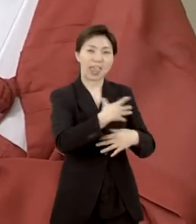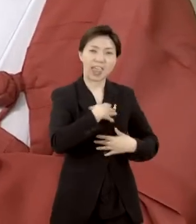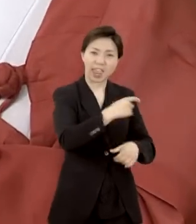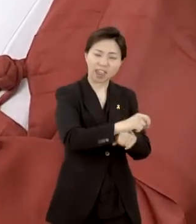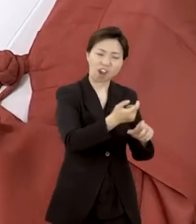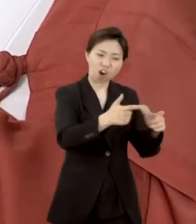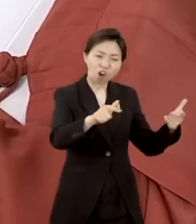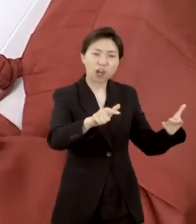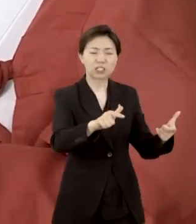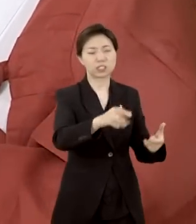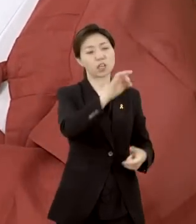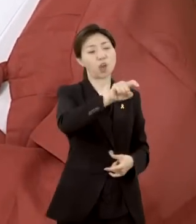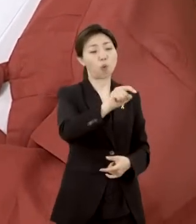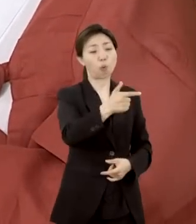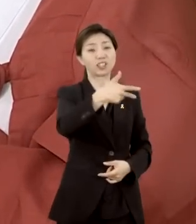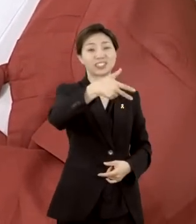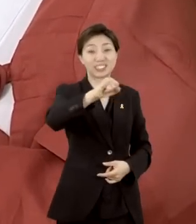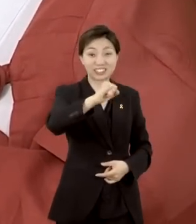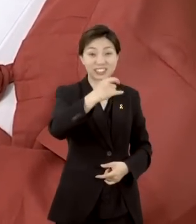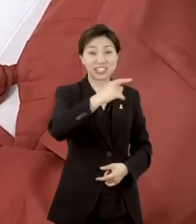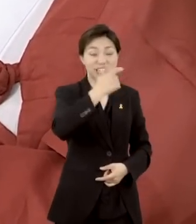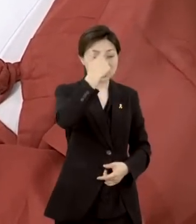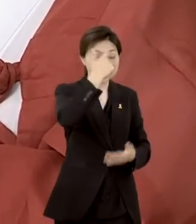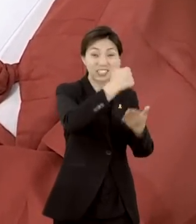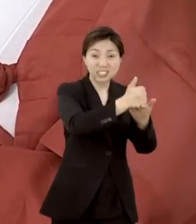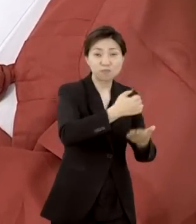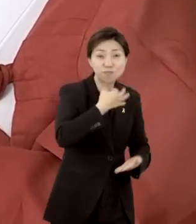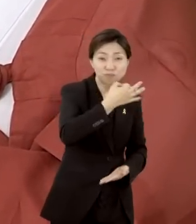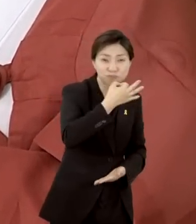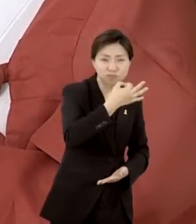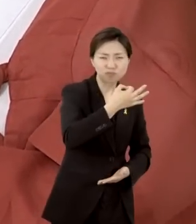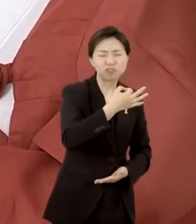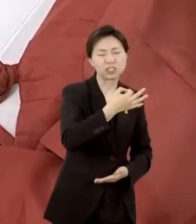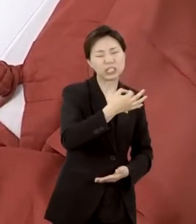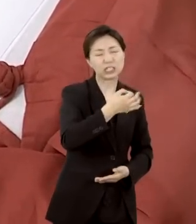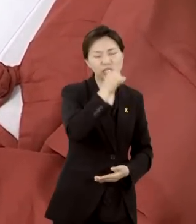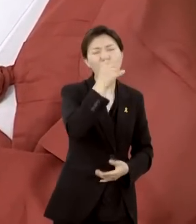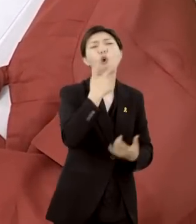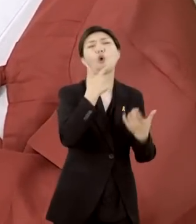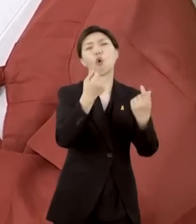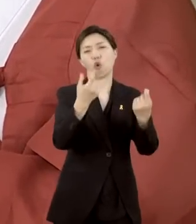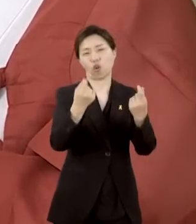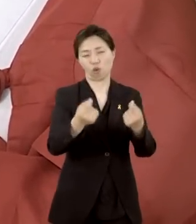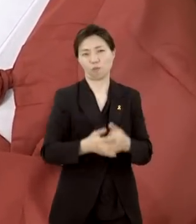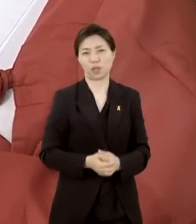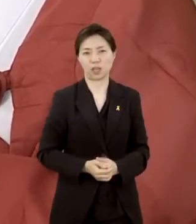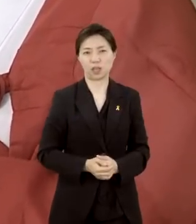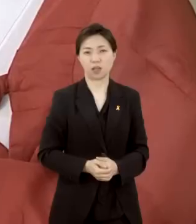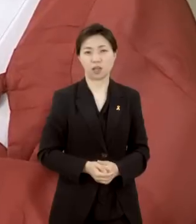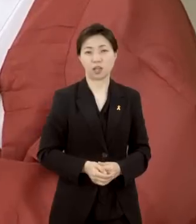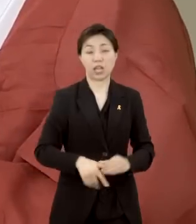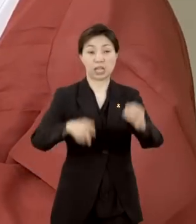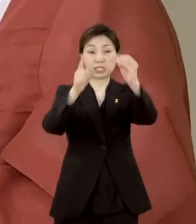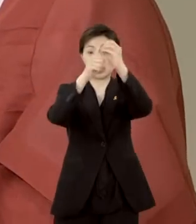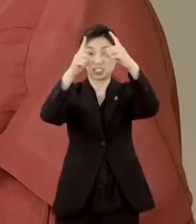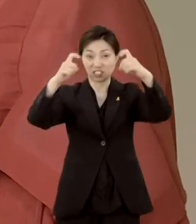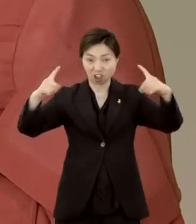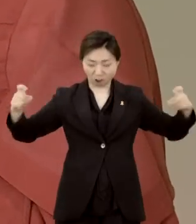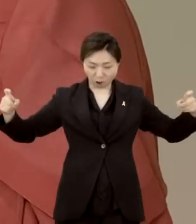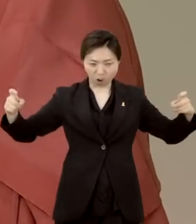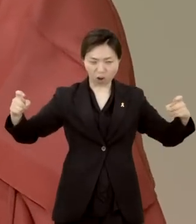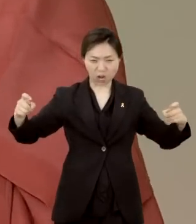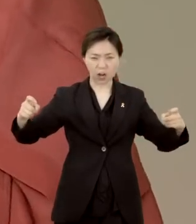원주 스님 뭐 그런 여러 표현들이 있지 않습니까 그 사찰 공부하는 스님들의 법도와 규율을